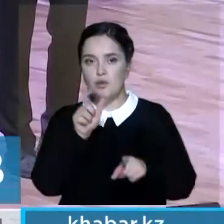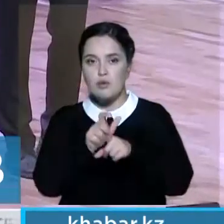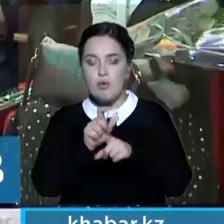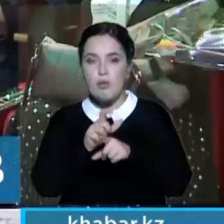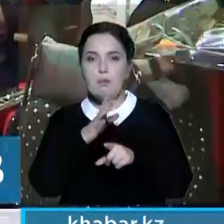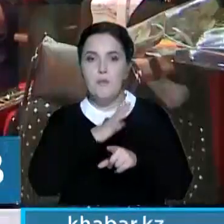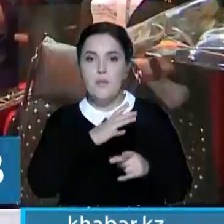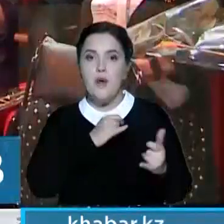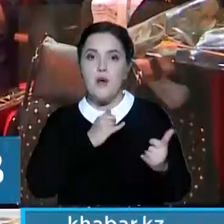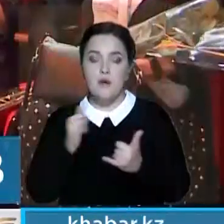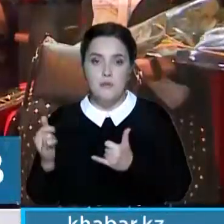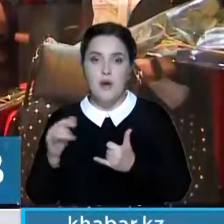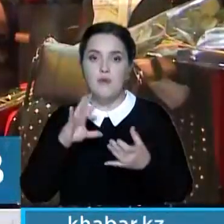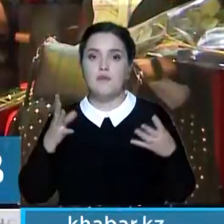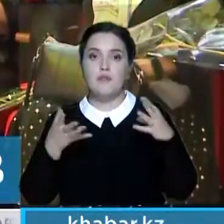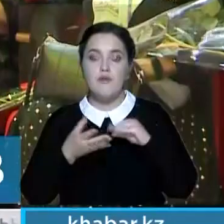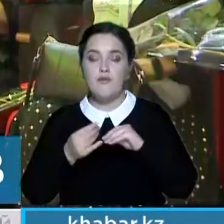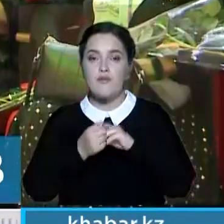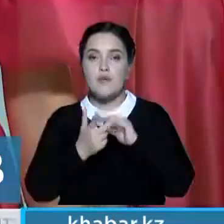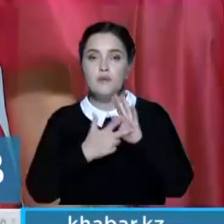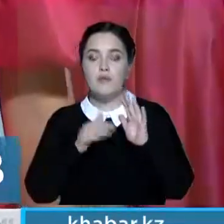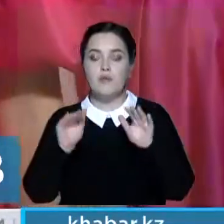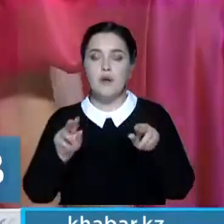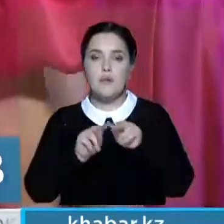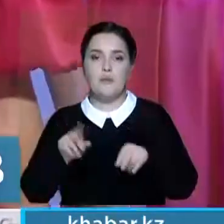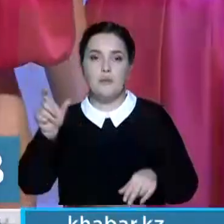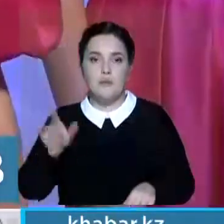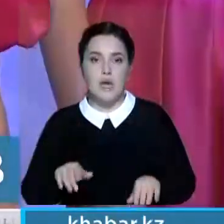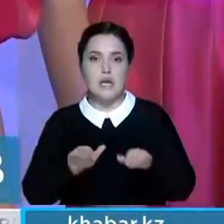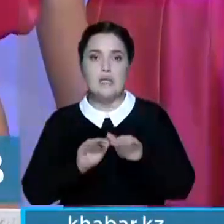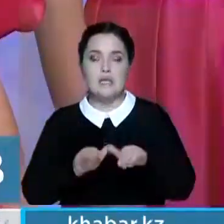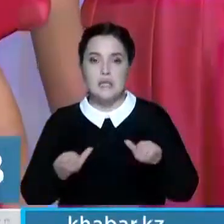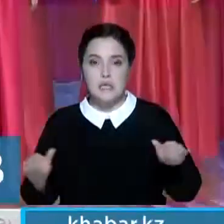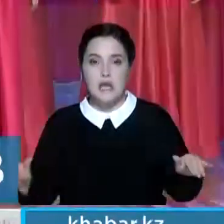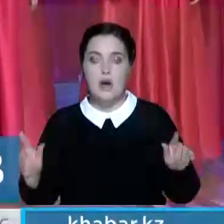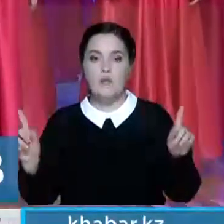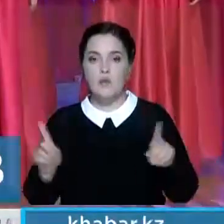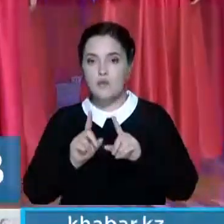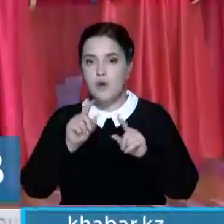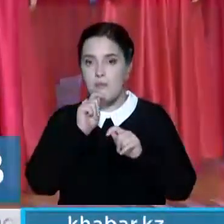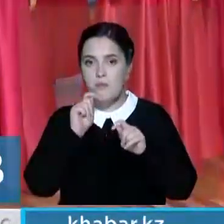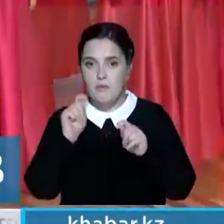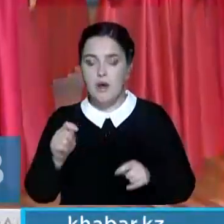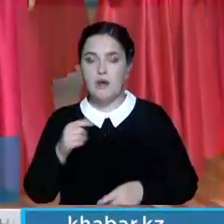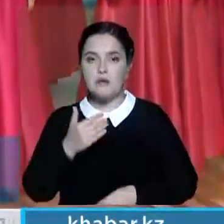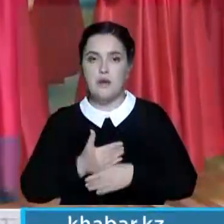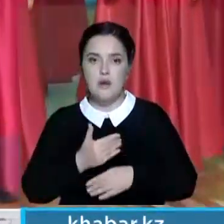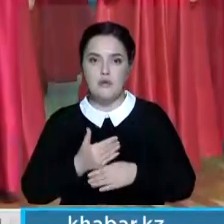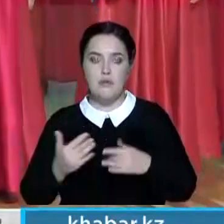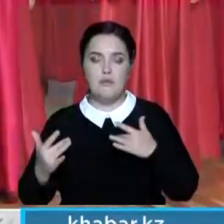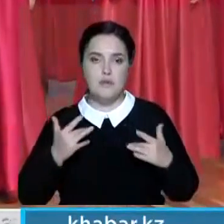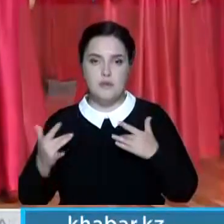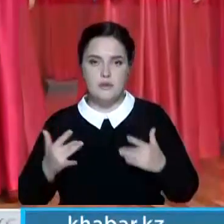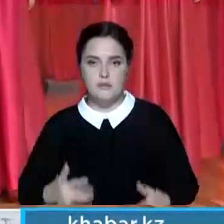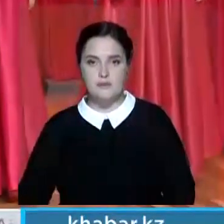адрес учителей. Всего в области порядка 18 тысяч педагогов. Дети им сделали музыкальный подарок – песни, танцы, театрализованное представление.